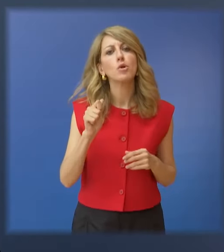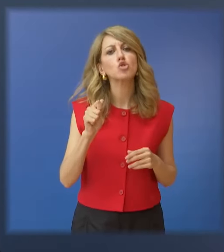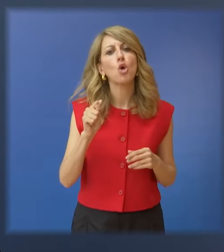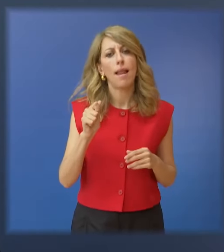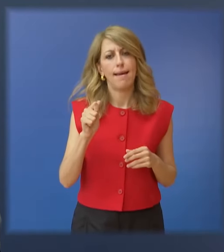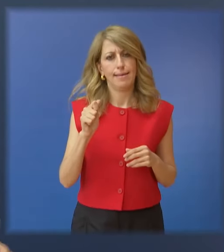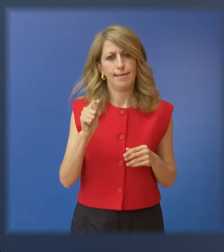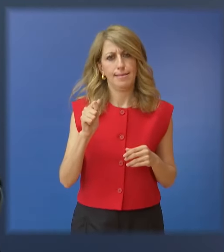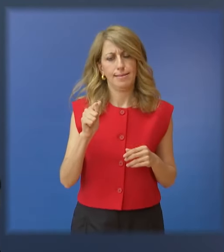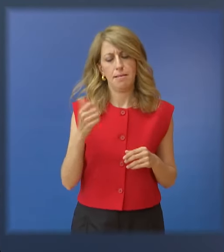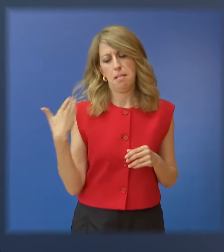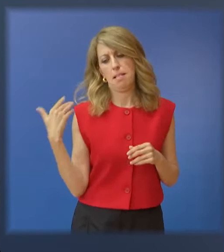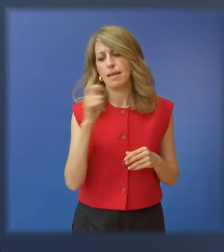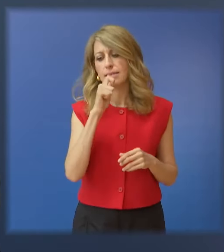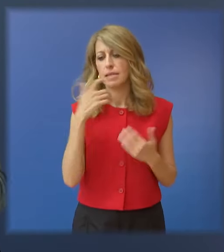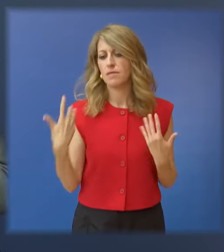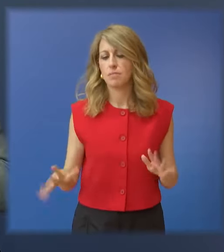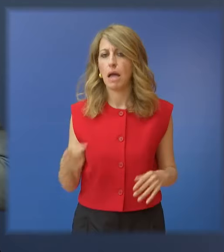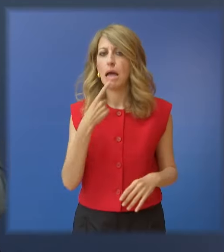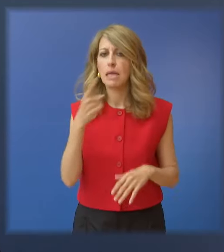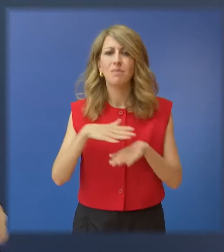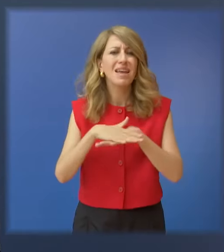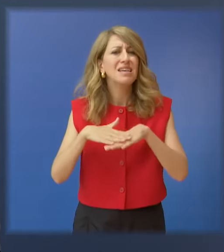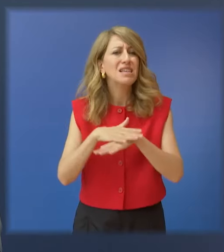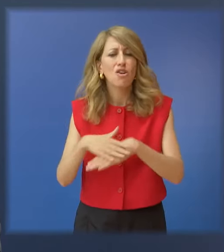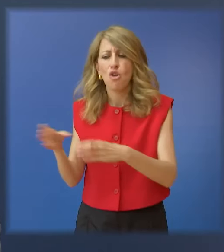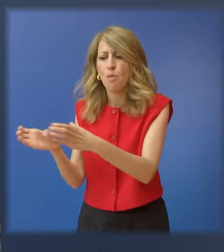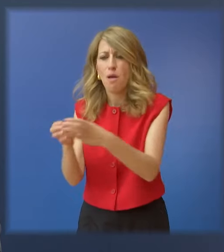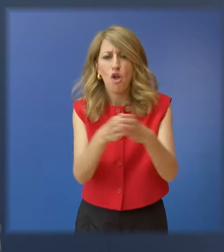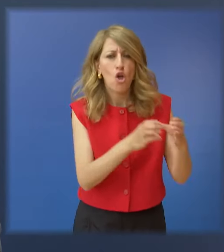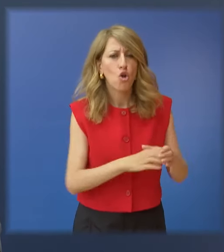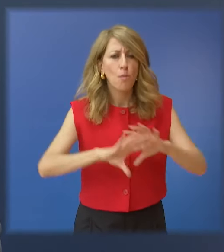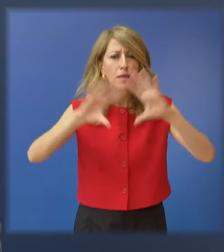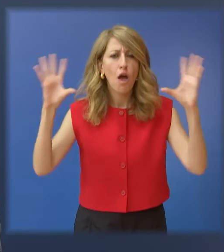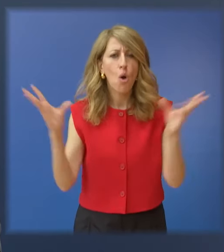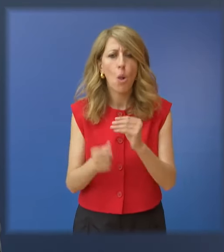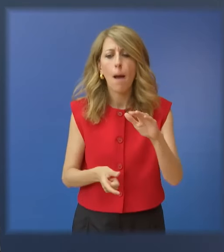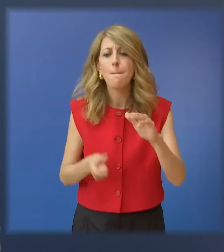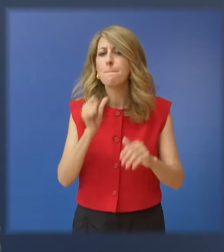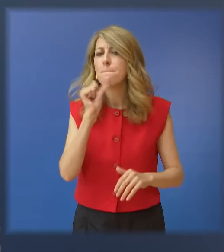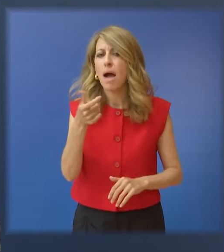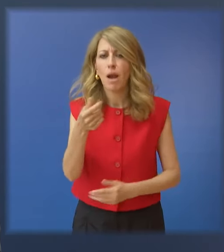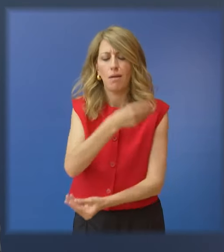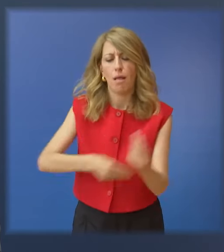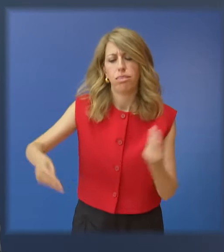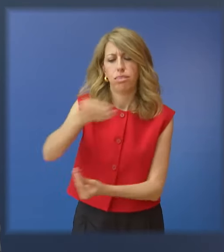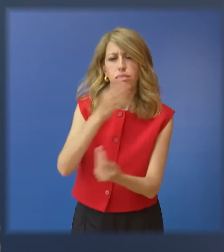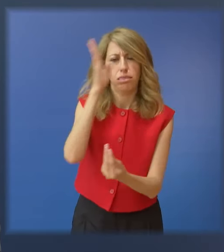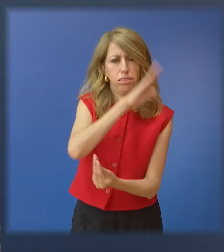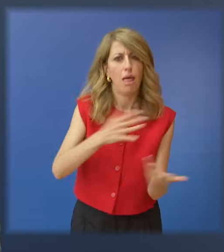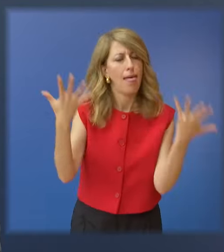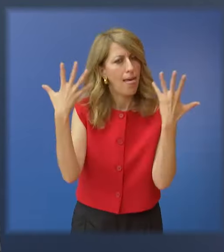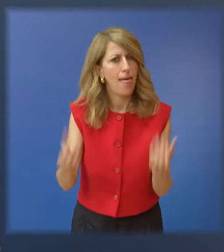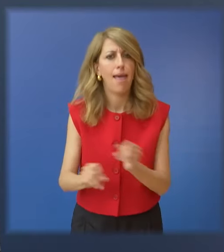το εξής ξέρετε κανένα κόμμα που να μην έχει μαύρα εγώ πιστεύω ότι όλα τα κόμματα έχουν μαύρα όλα τα κόμματα ενισχύονται όλα τα κόμματα